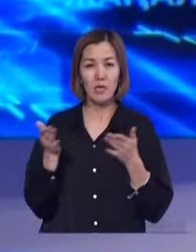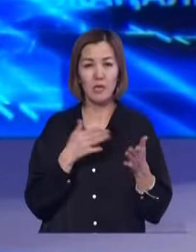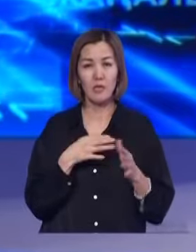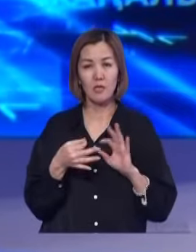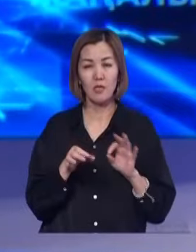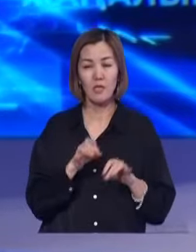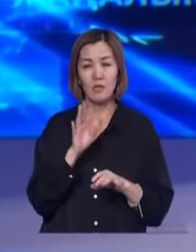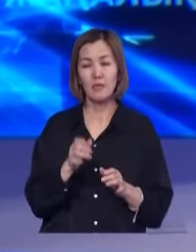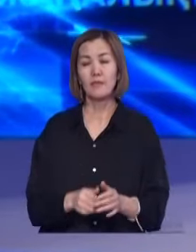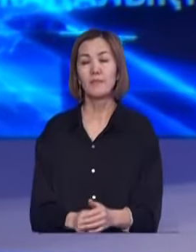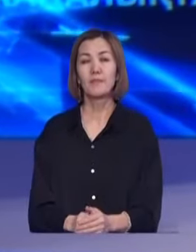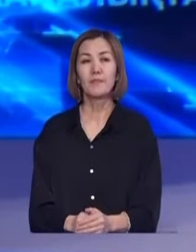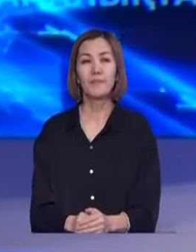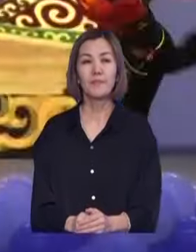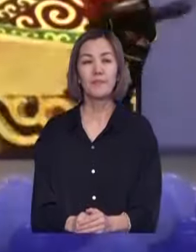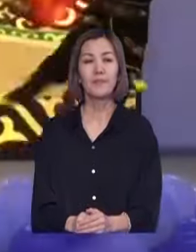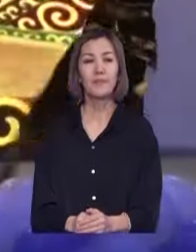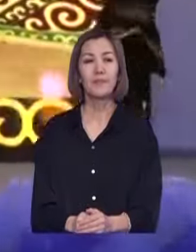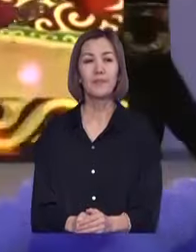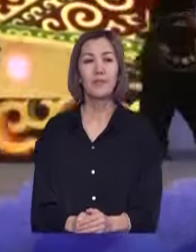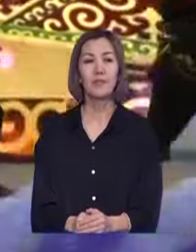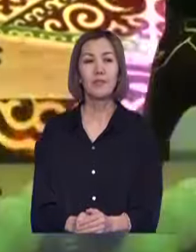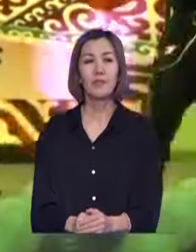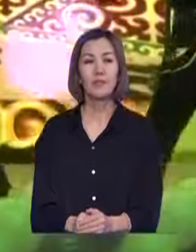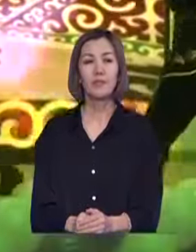Толығырақ Айолым Жүрсінғызы баяндайды.